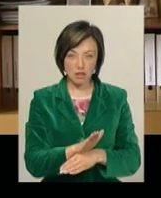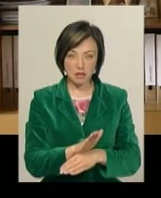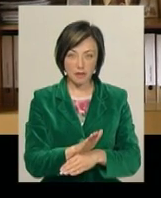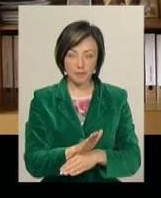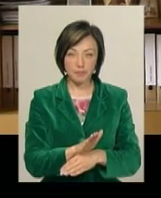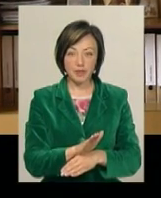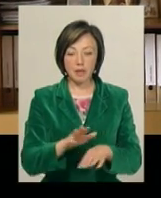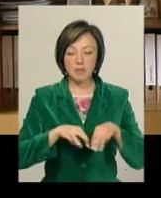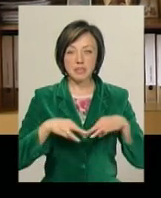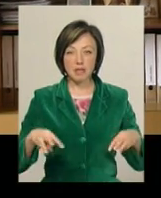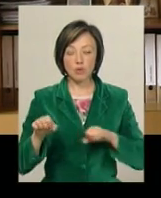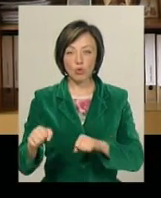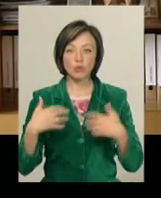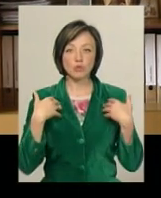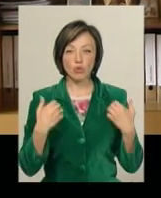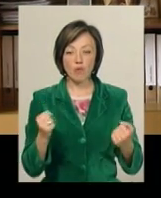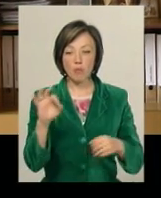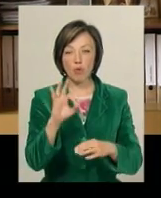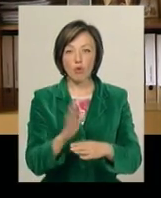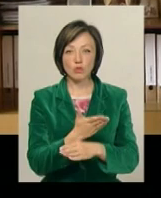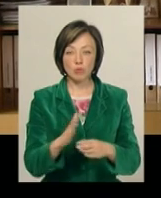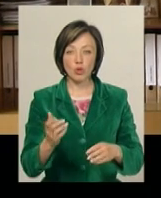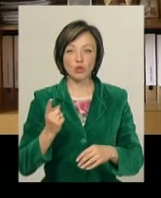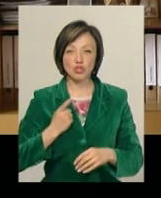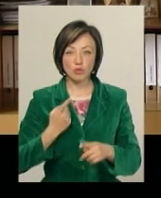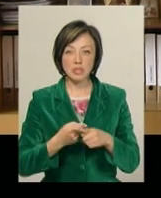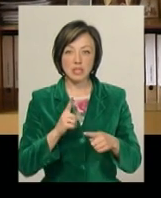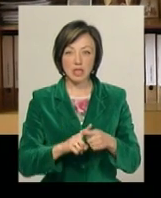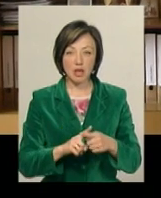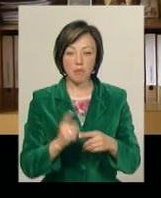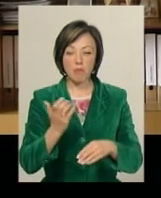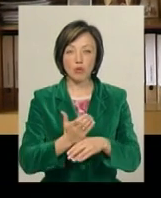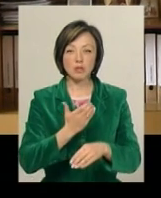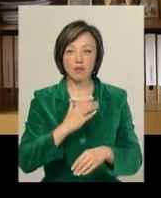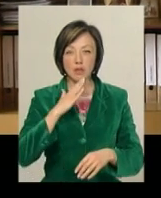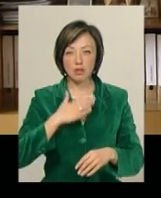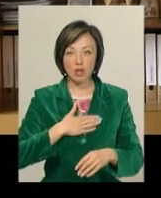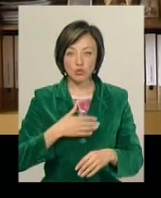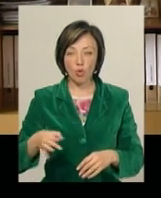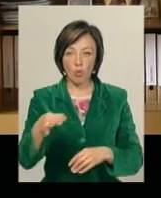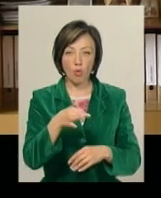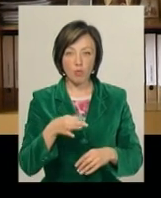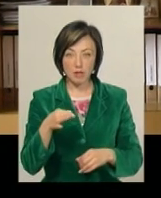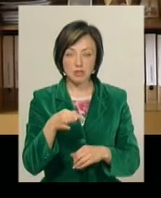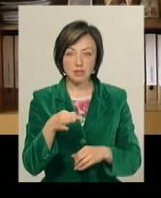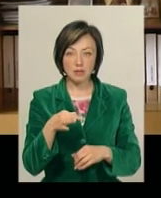казати, Міністерство охорони про розподіл. І ми очікуємо цієї поставки. На нашу область